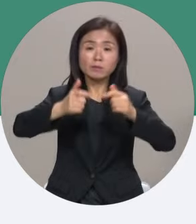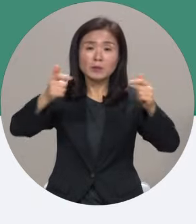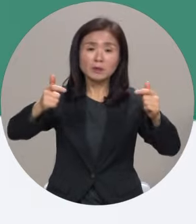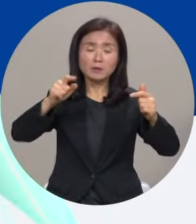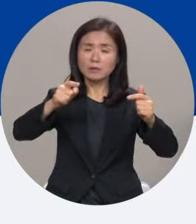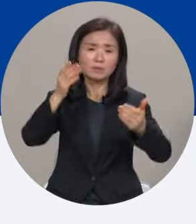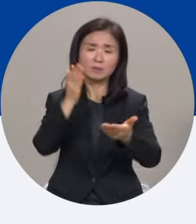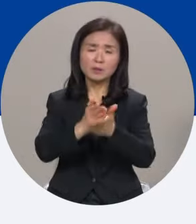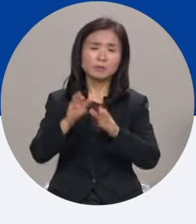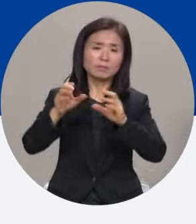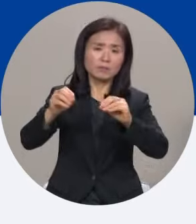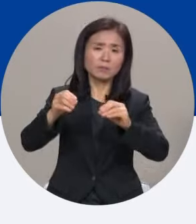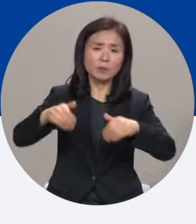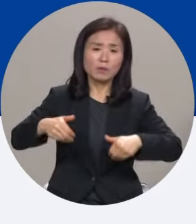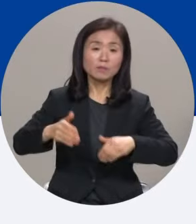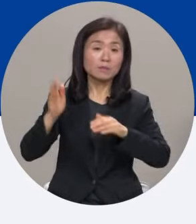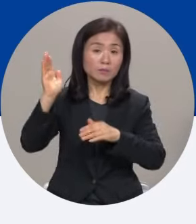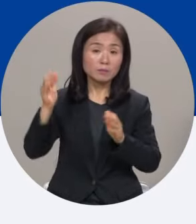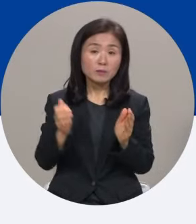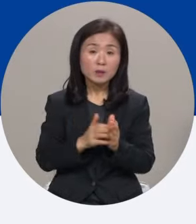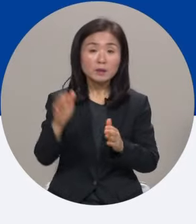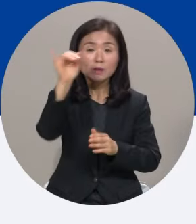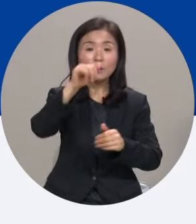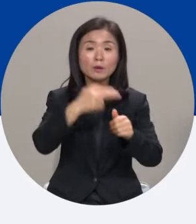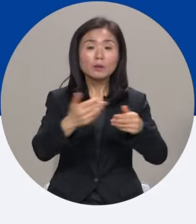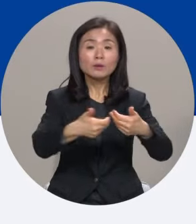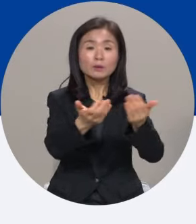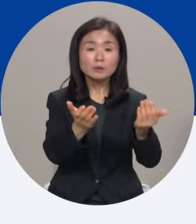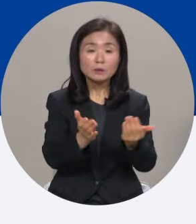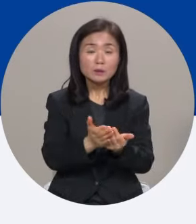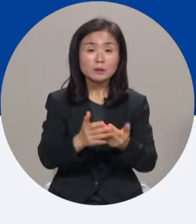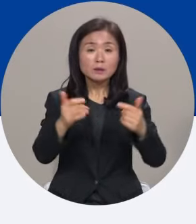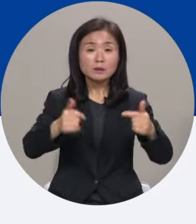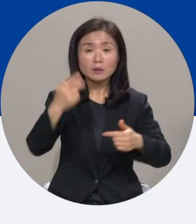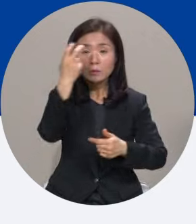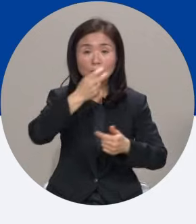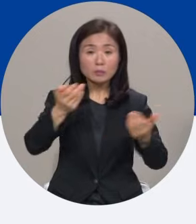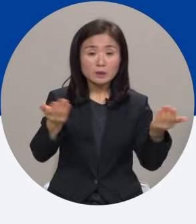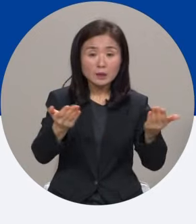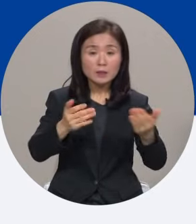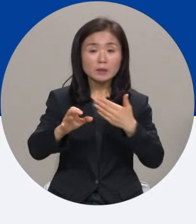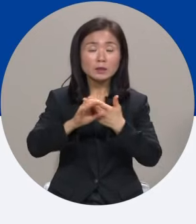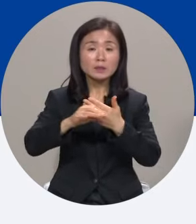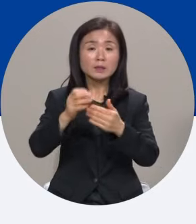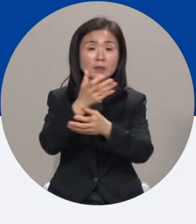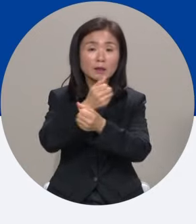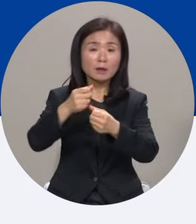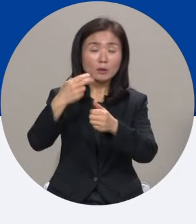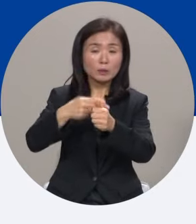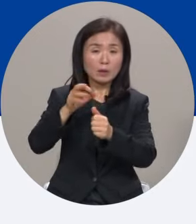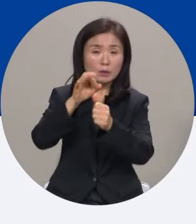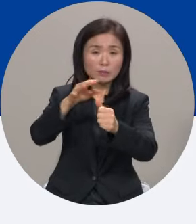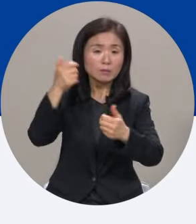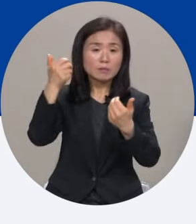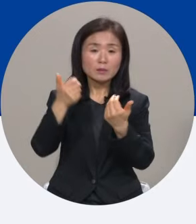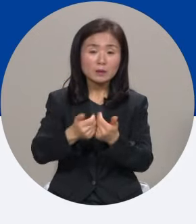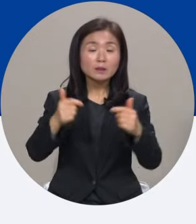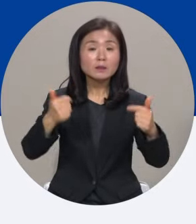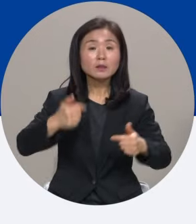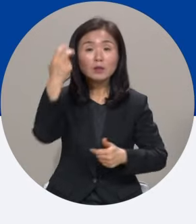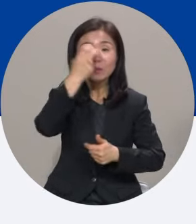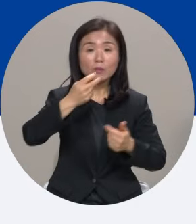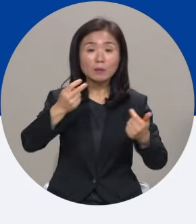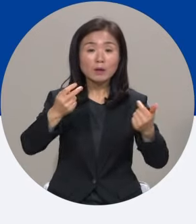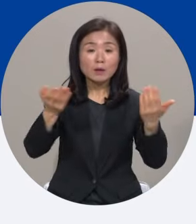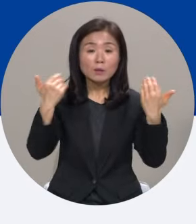입장입니다 정교는 늘봄 업무에 임시로 기관제 교사를 투입하는 방안에 반대하며 늘봄학교 정책을 즉각